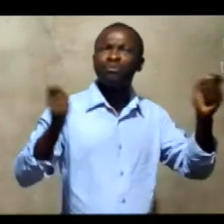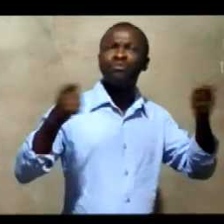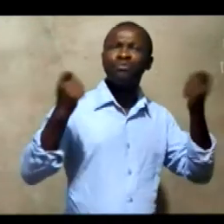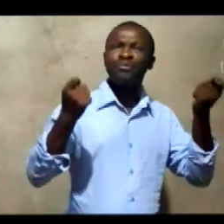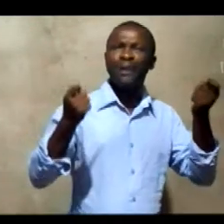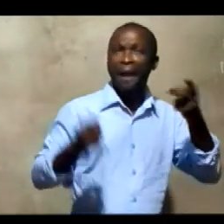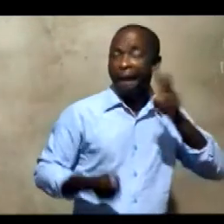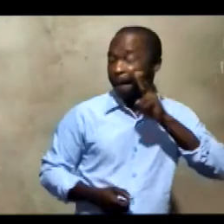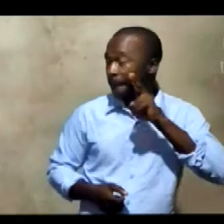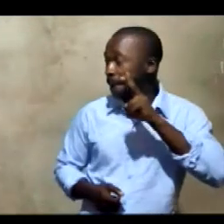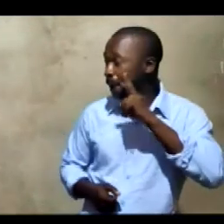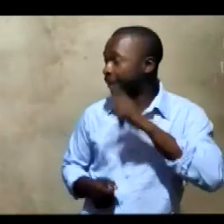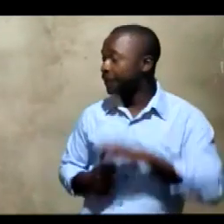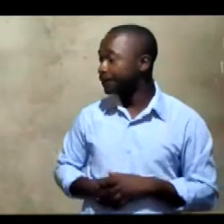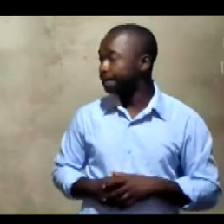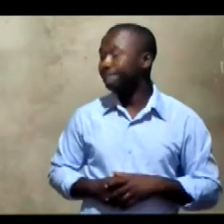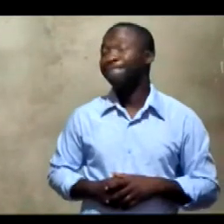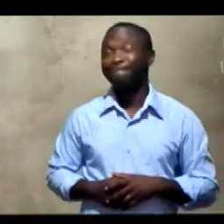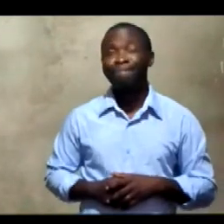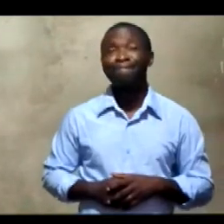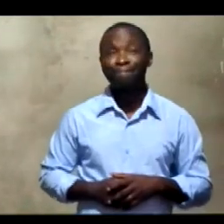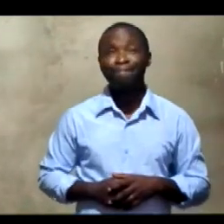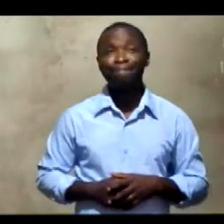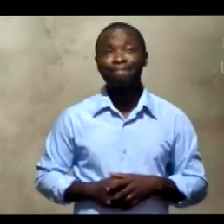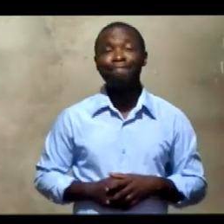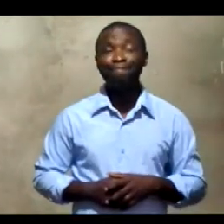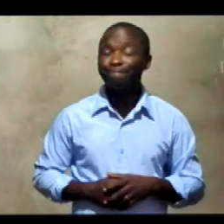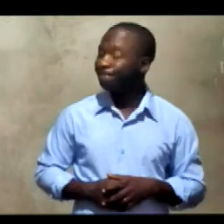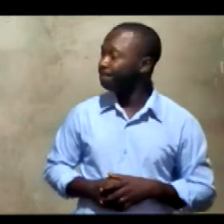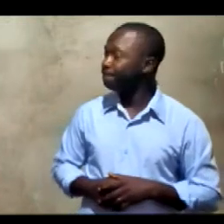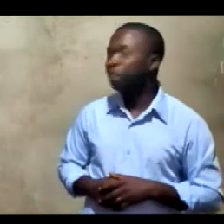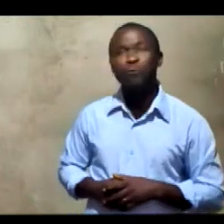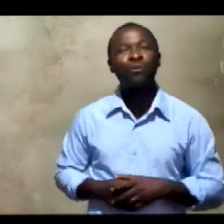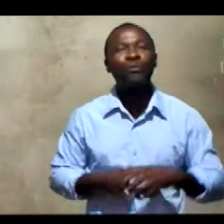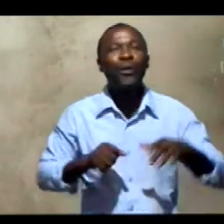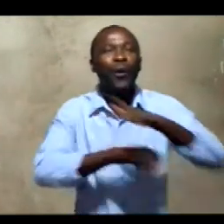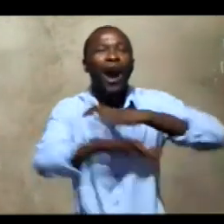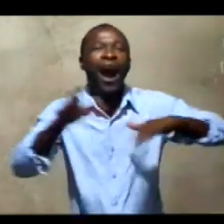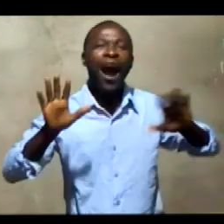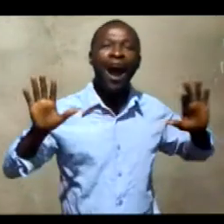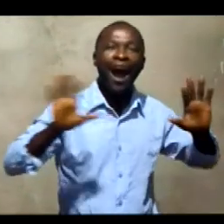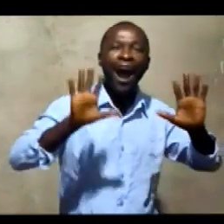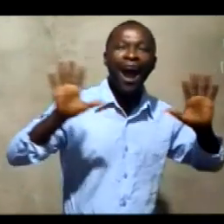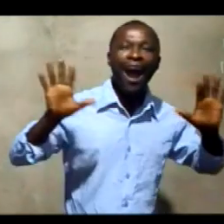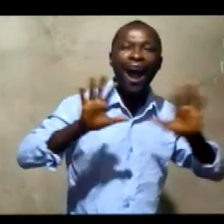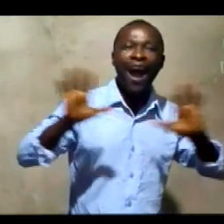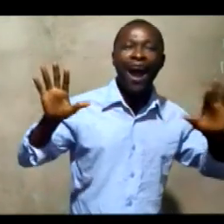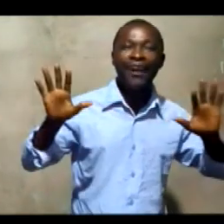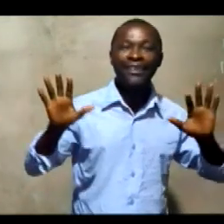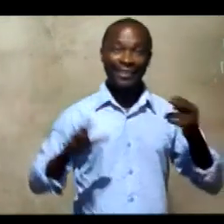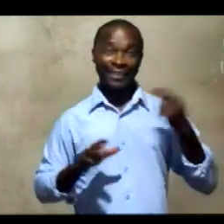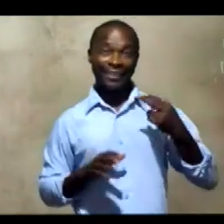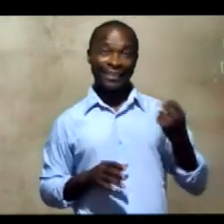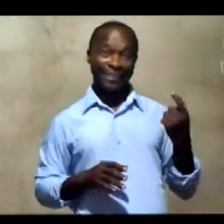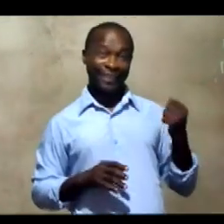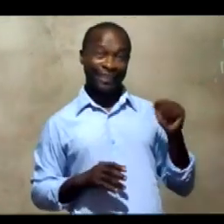Diamanka-Besland. Une révolution au goût inachevé, c'est précisément le jeudi 11 avril 2019